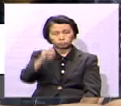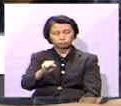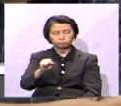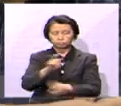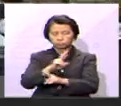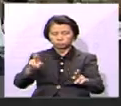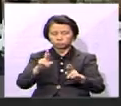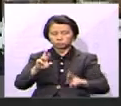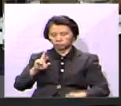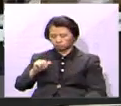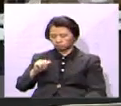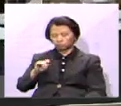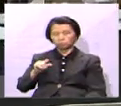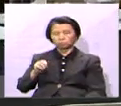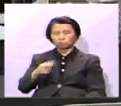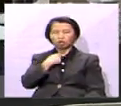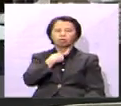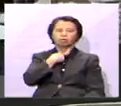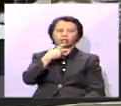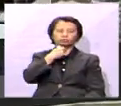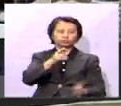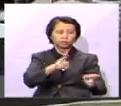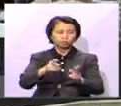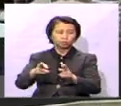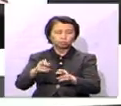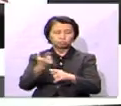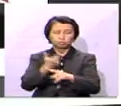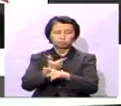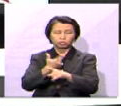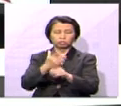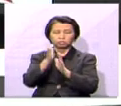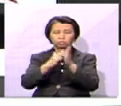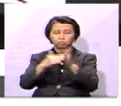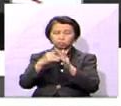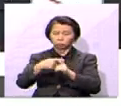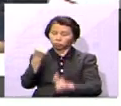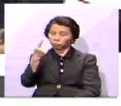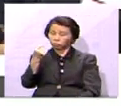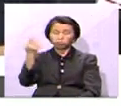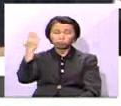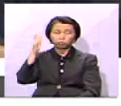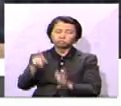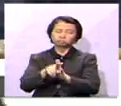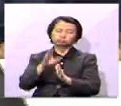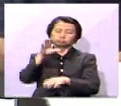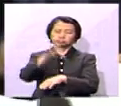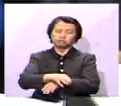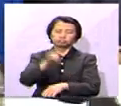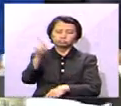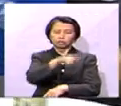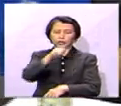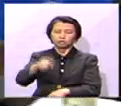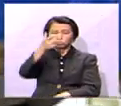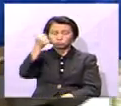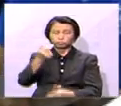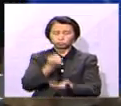persiapan skuad Rabi negara sedikit terjejas ekoran perancangan asal berlatih di New Zealand November tahun lalu terpaksa dibatalkan akibat